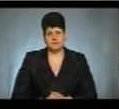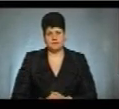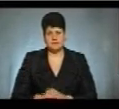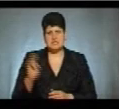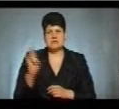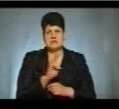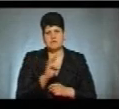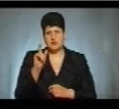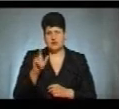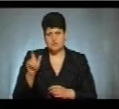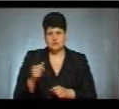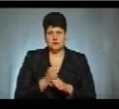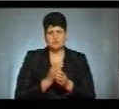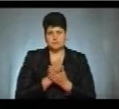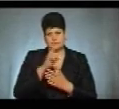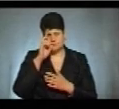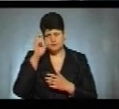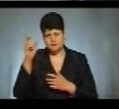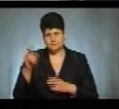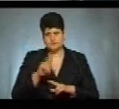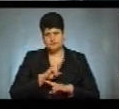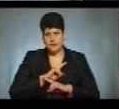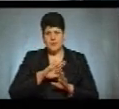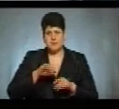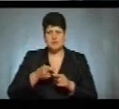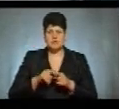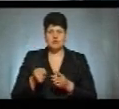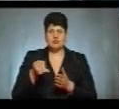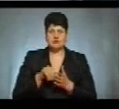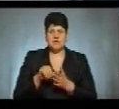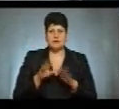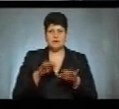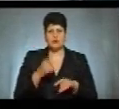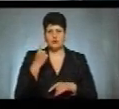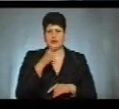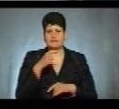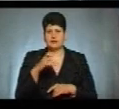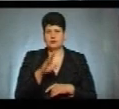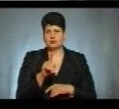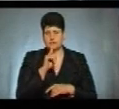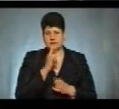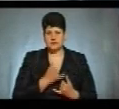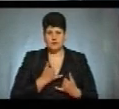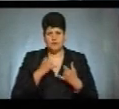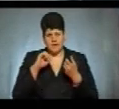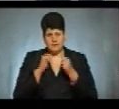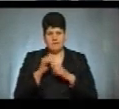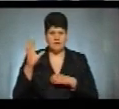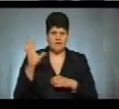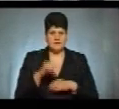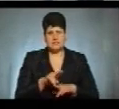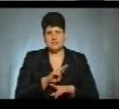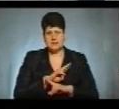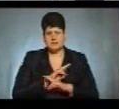Священники відправили панахиду за загиблими. Після цього учасники мітингу реквієму хвилиною мовчання вшанували пам'ять усіх загиблих